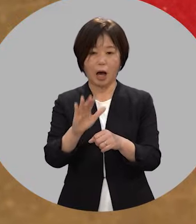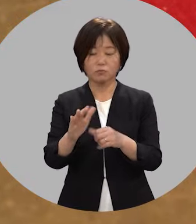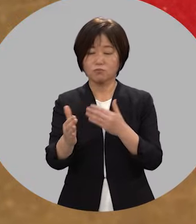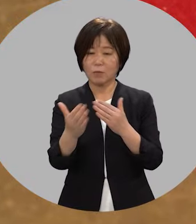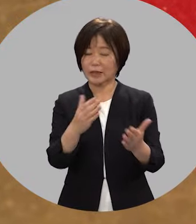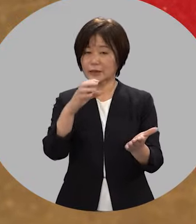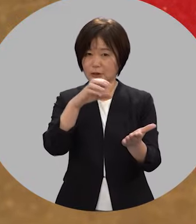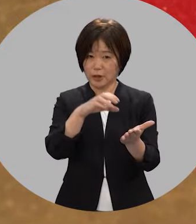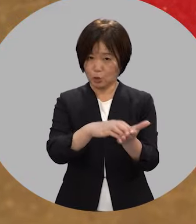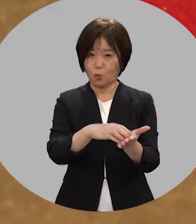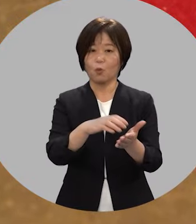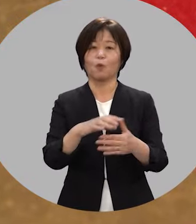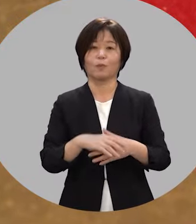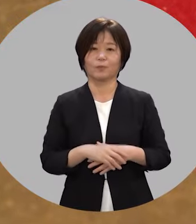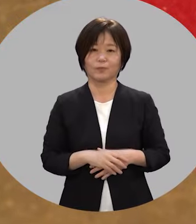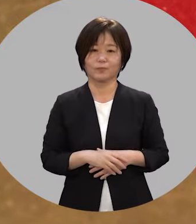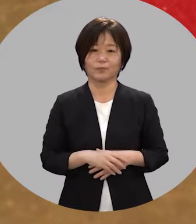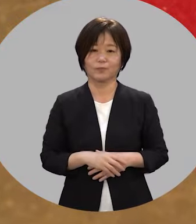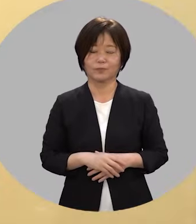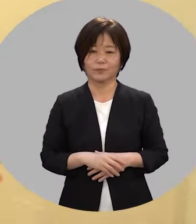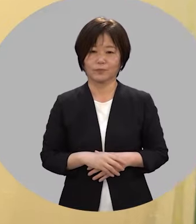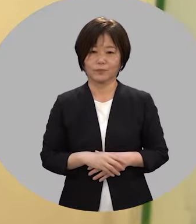有力な証拠といえます。